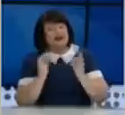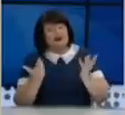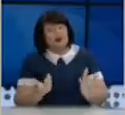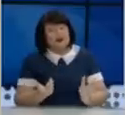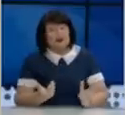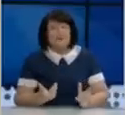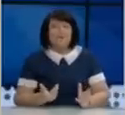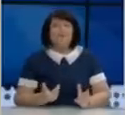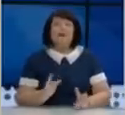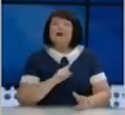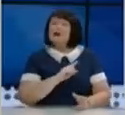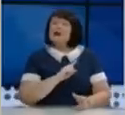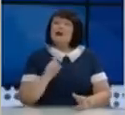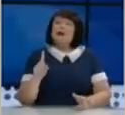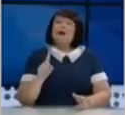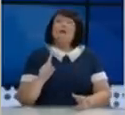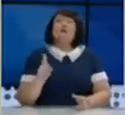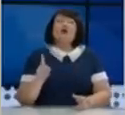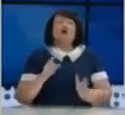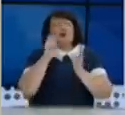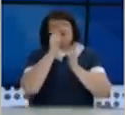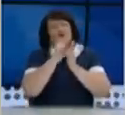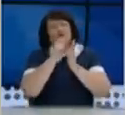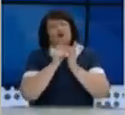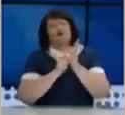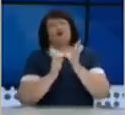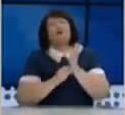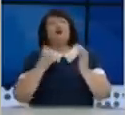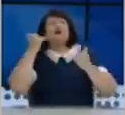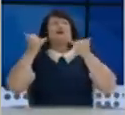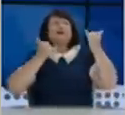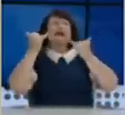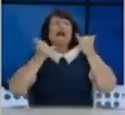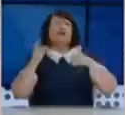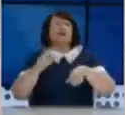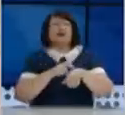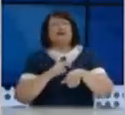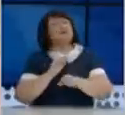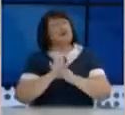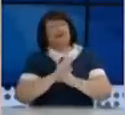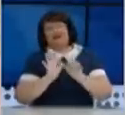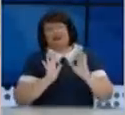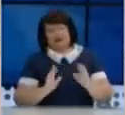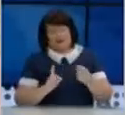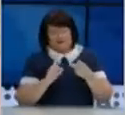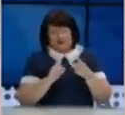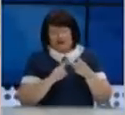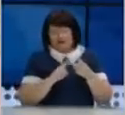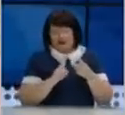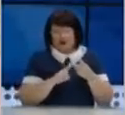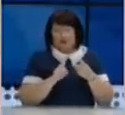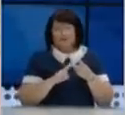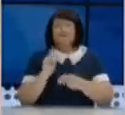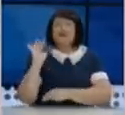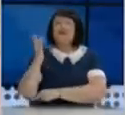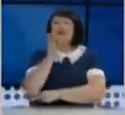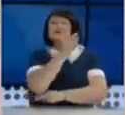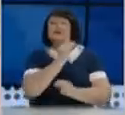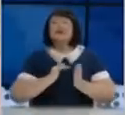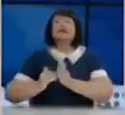μην εξαντλείται σε ένα κατάλογο χρήσιμων τηλεφώνων την ώρα της κρίσης. Δεύτερον, οι δασικές